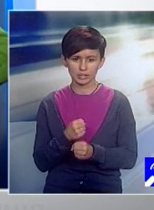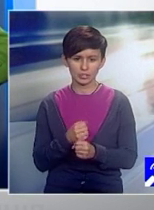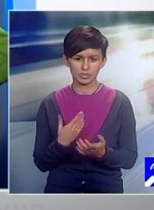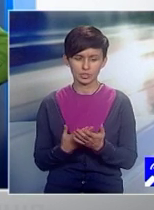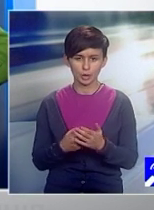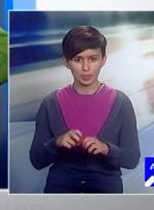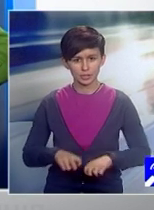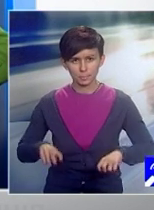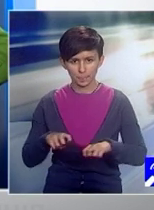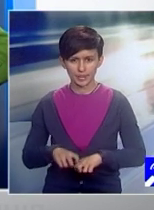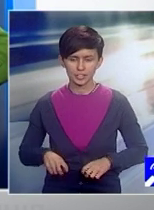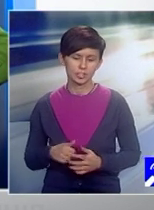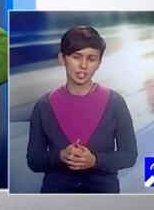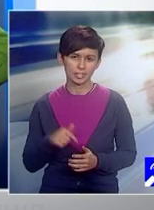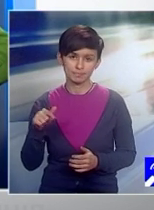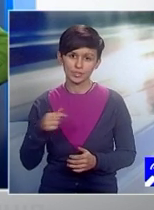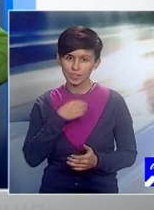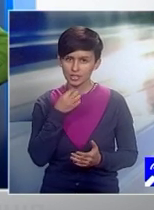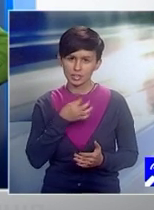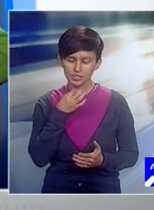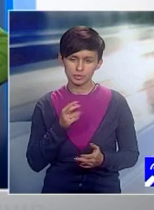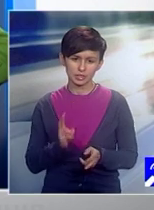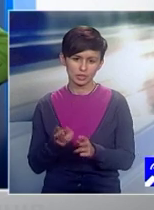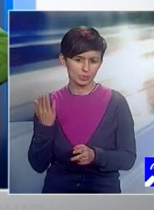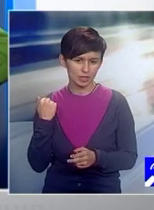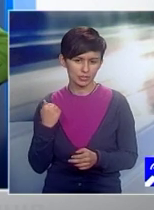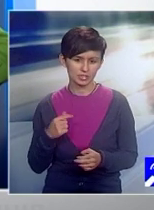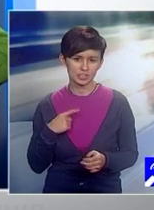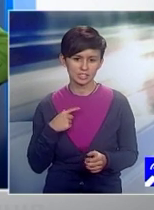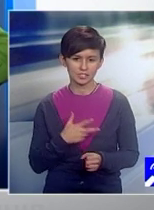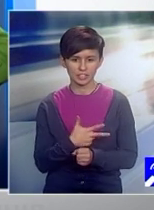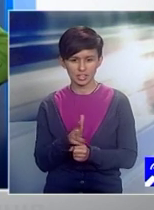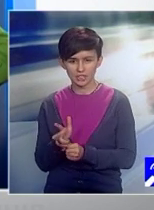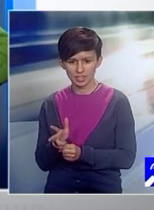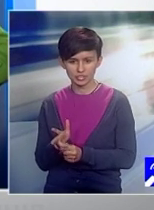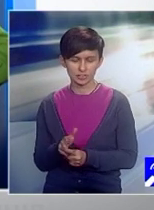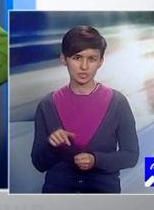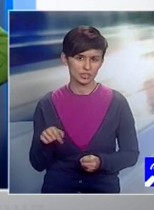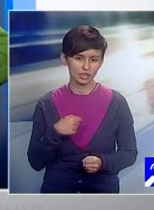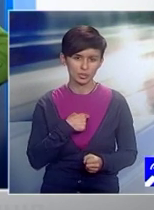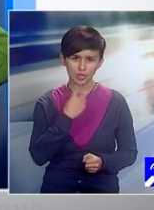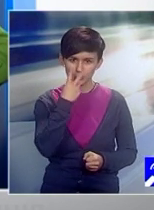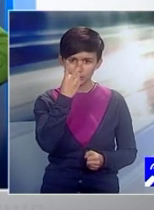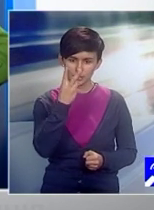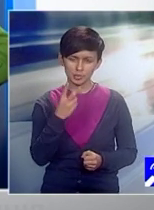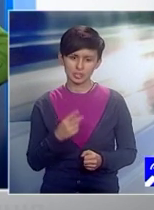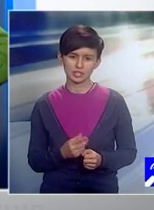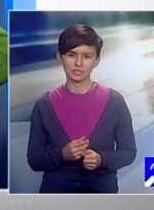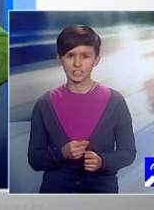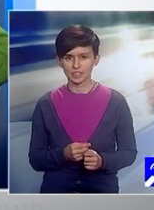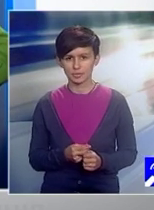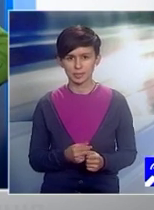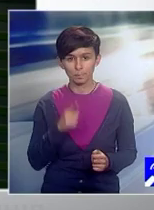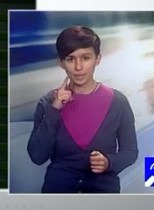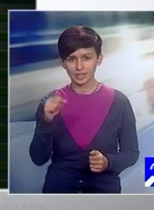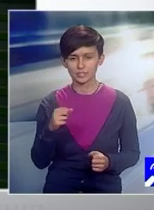cercetare. Povestește-ne cum a fost, cum ai fost tu în rolul acesta de cameraman, de regizor și iată că acum putem să și vedem rodul muncii tale de 7 ani